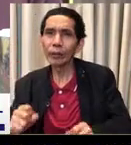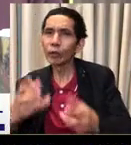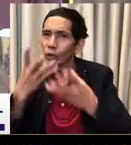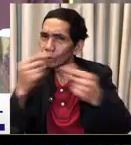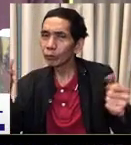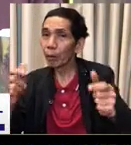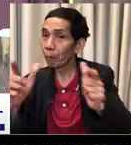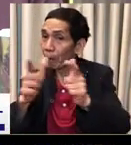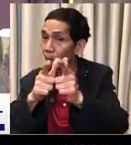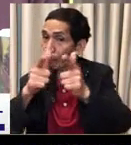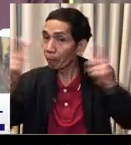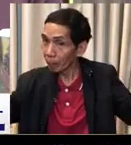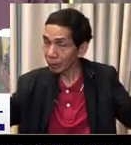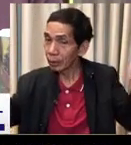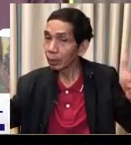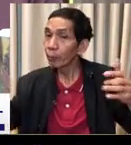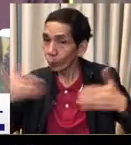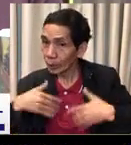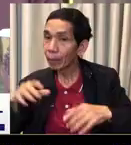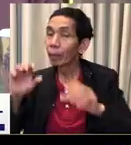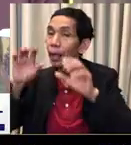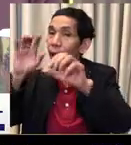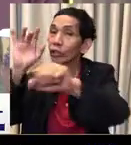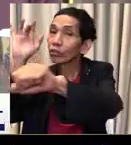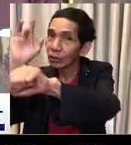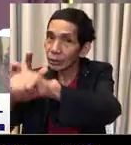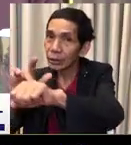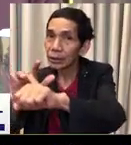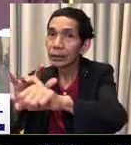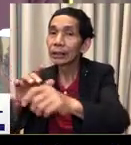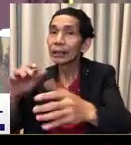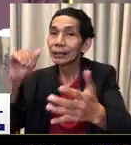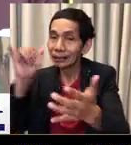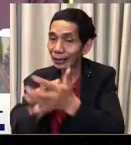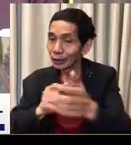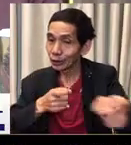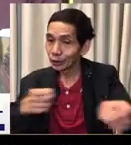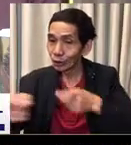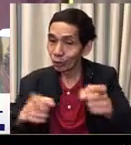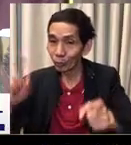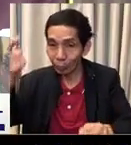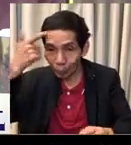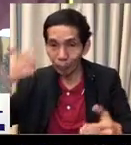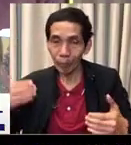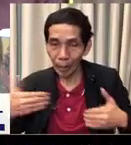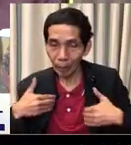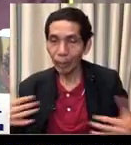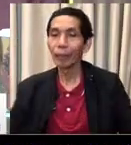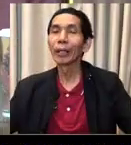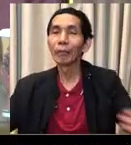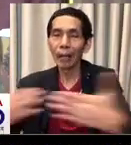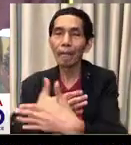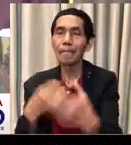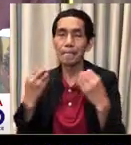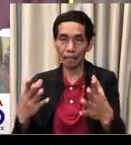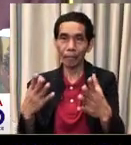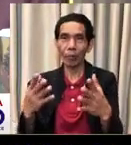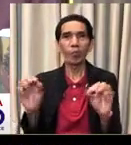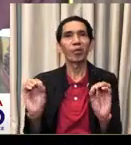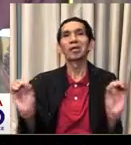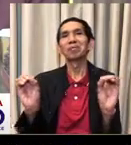ng malakihan at mas maraming maabot. Kasi gano'n naman ang pag-gobyerno eh. Yung marami kang maakap.